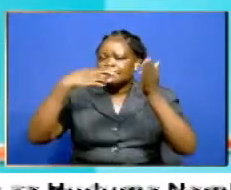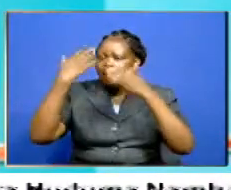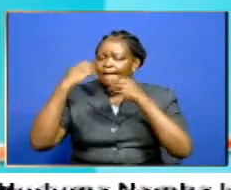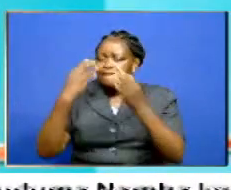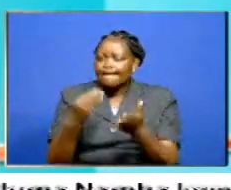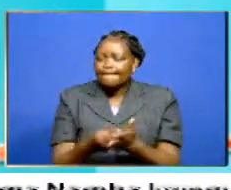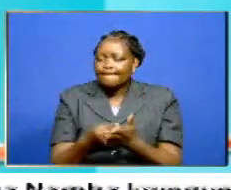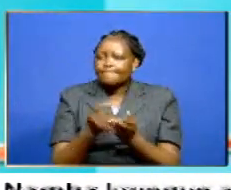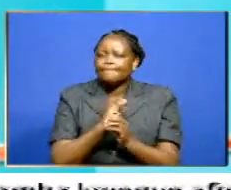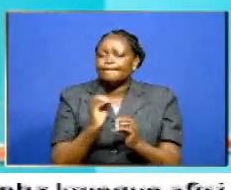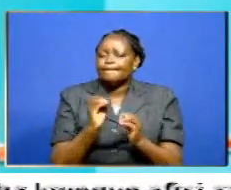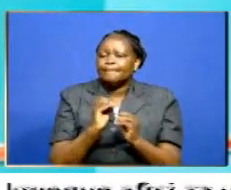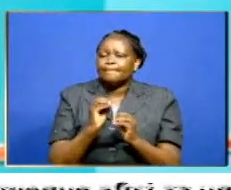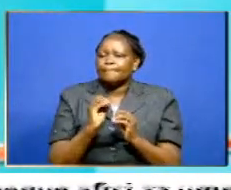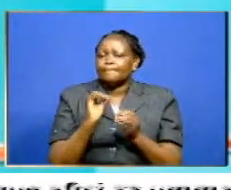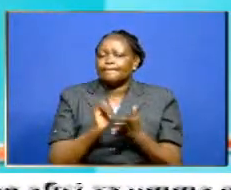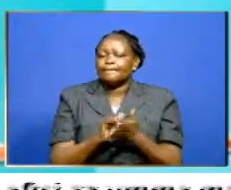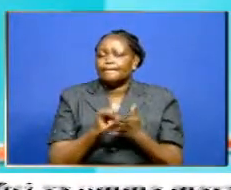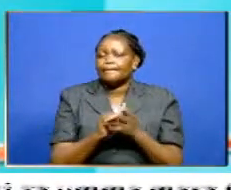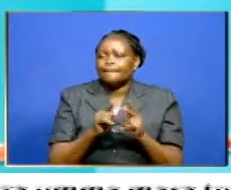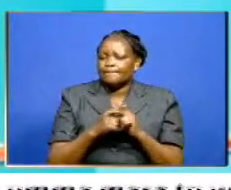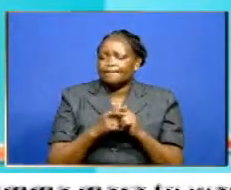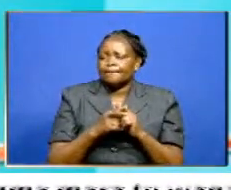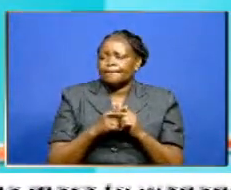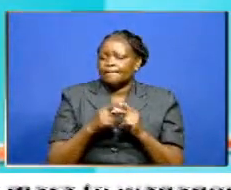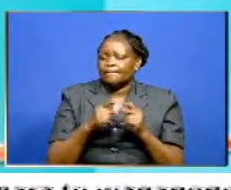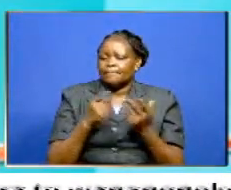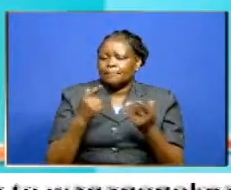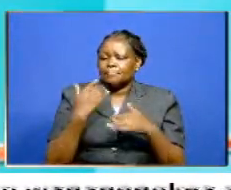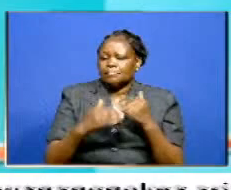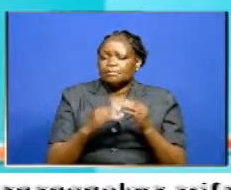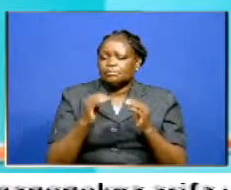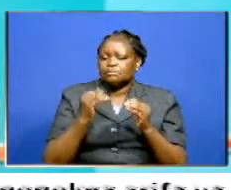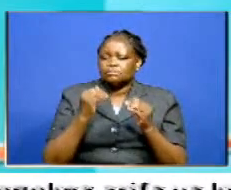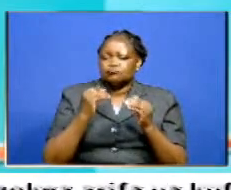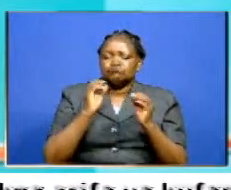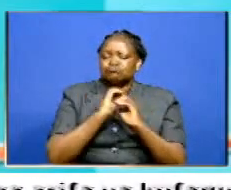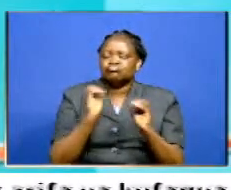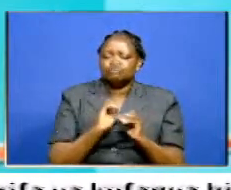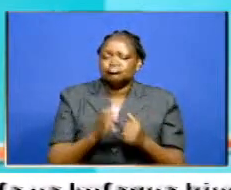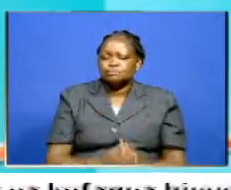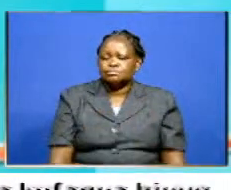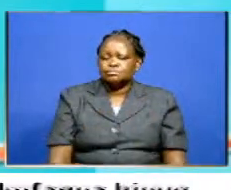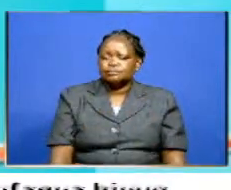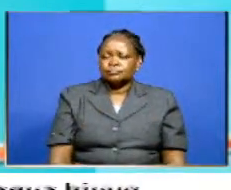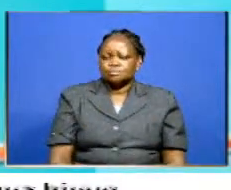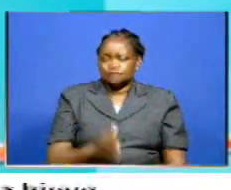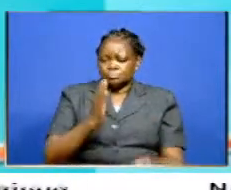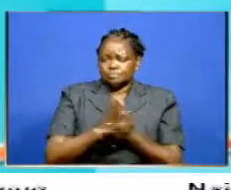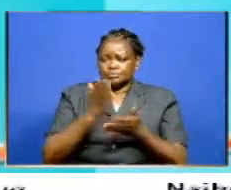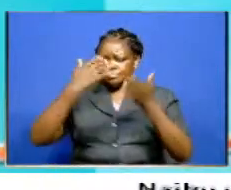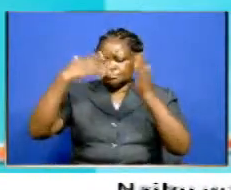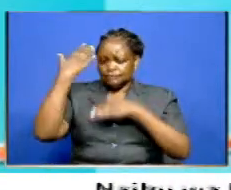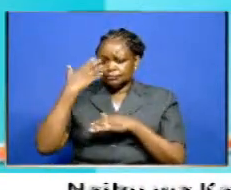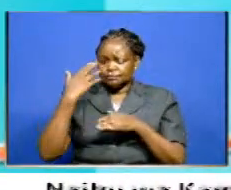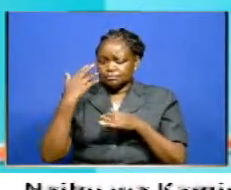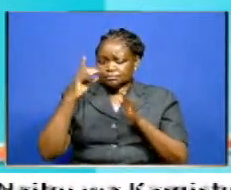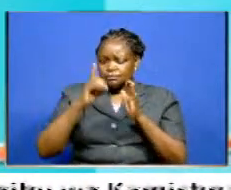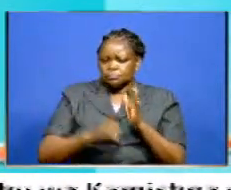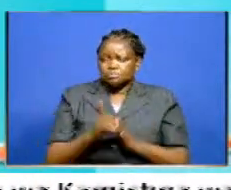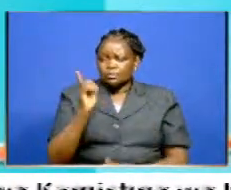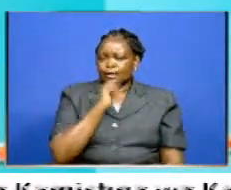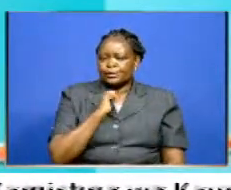pesa kidogo ili waweze kuanza kubudi. Unajua, universities, why katika mataifa ambayo yameendelea vyuo